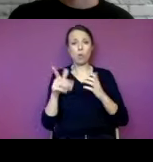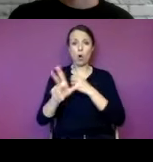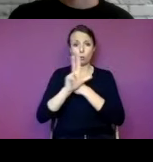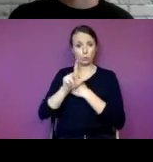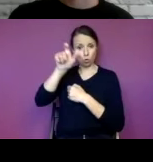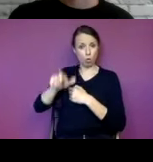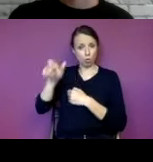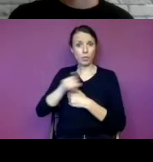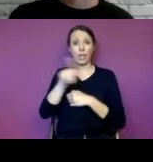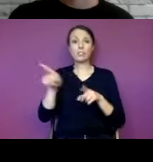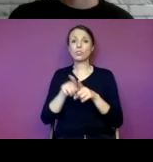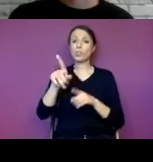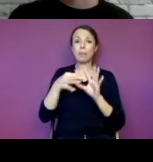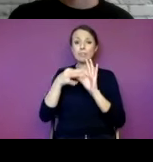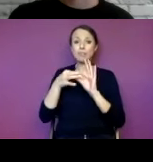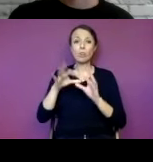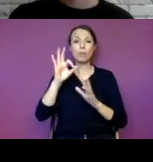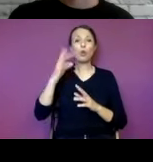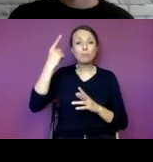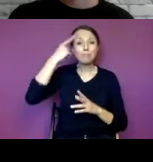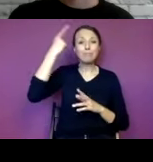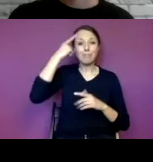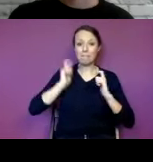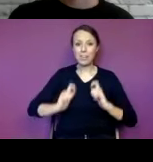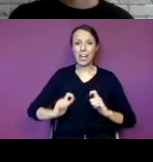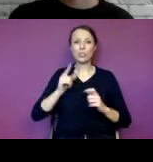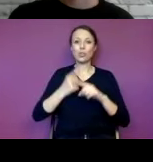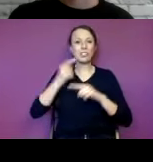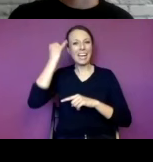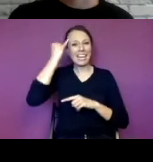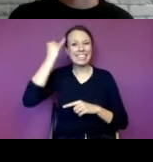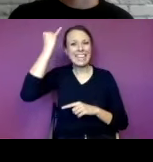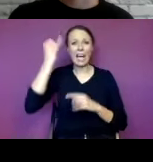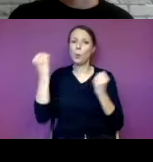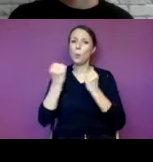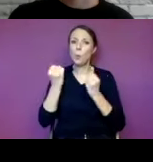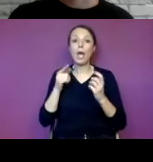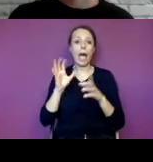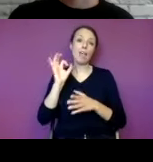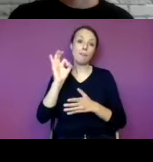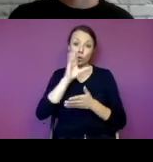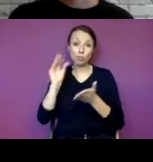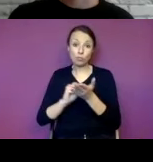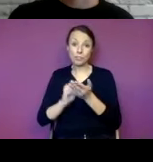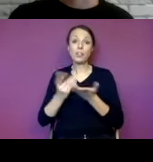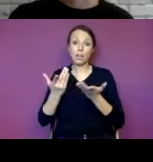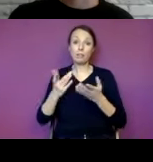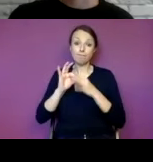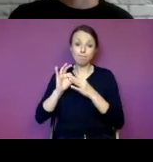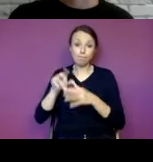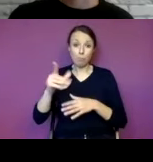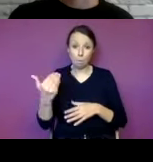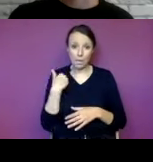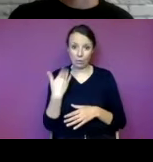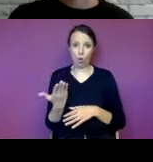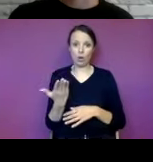wsi, które nazwałabym wyidealizowanym, z tą różnicą, że jest ich osobistym doświadczeniem. Natomiast też czas robi rzecz jasna swoje i ta